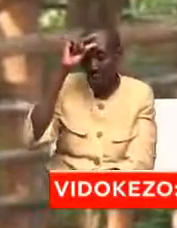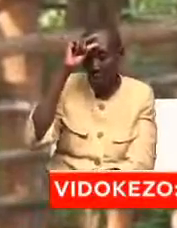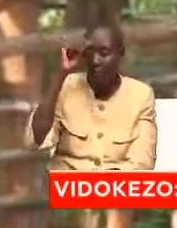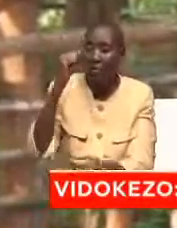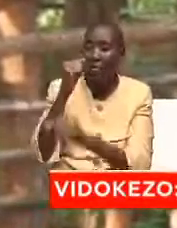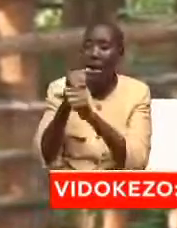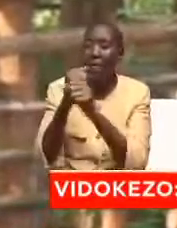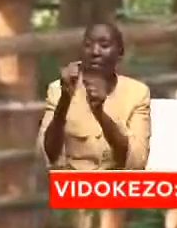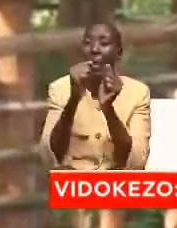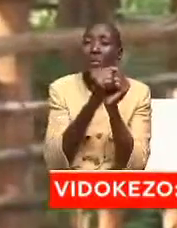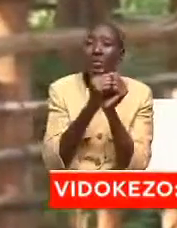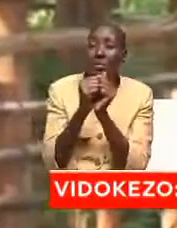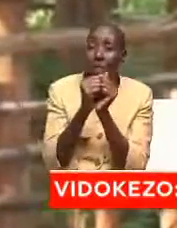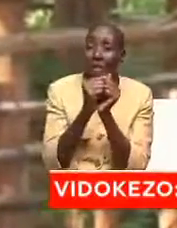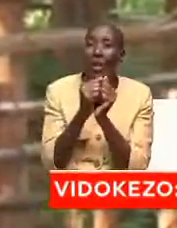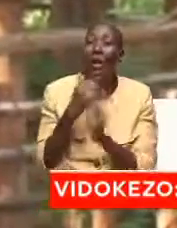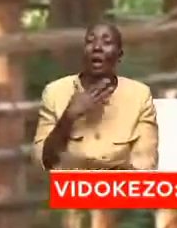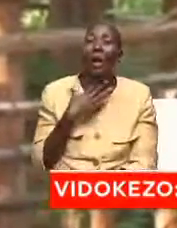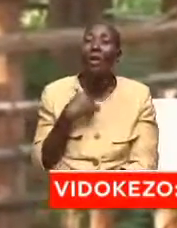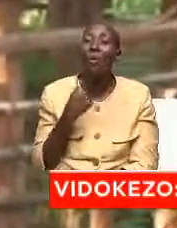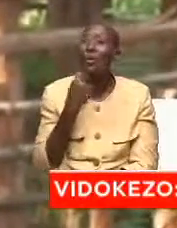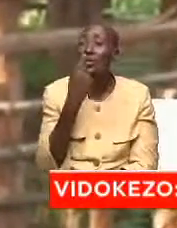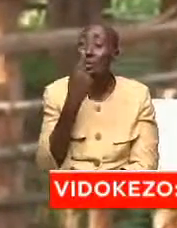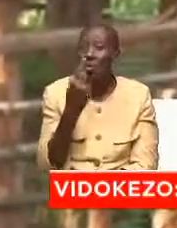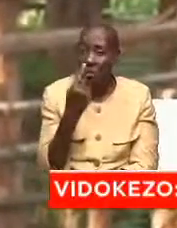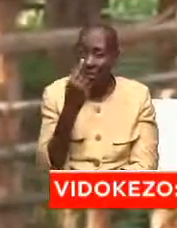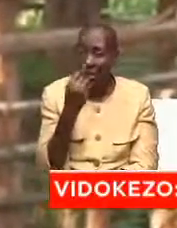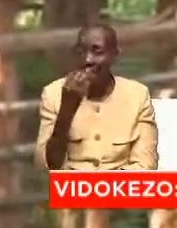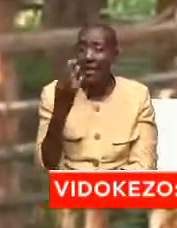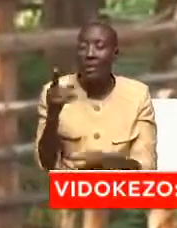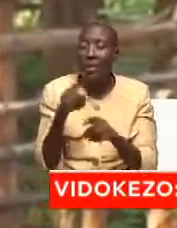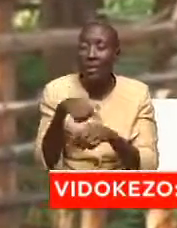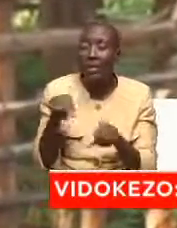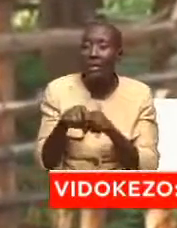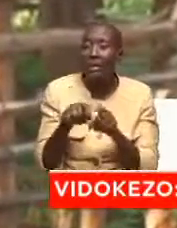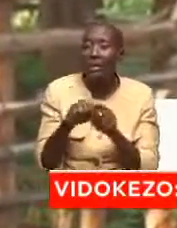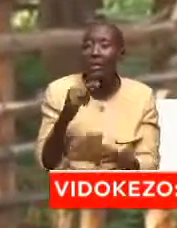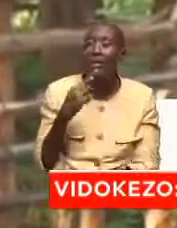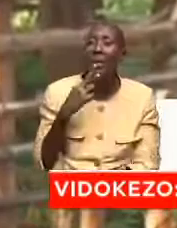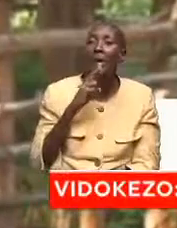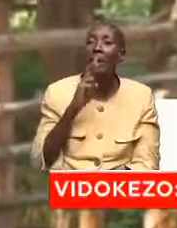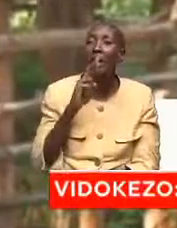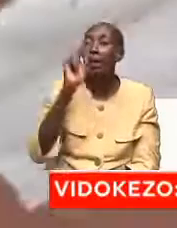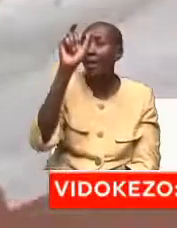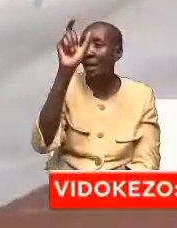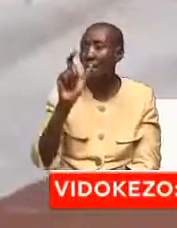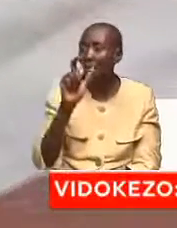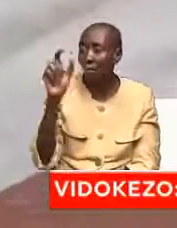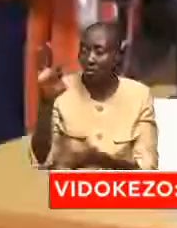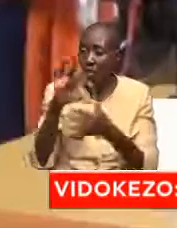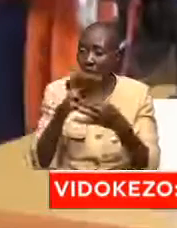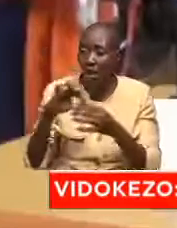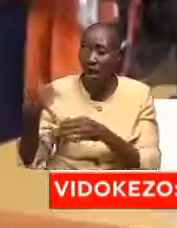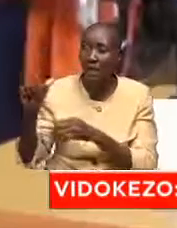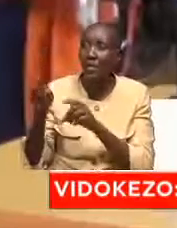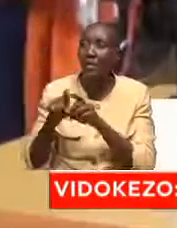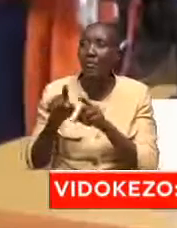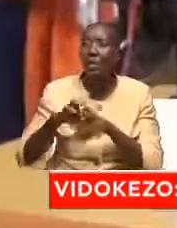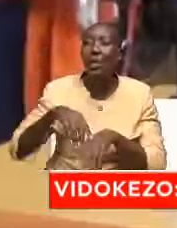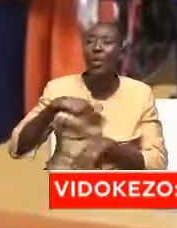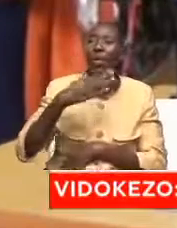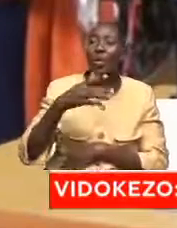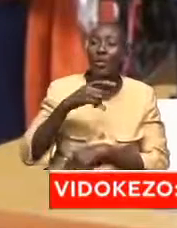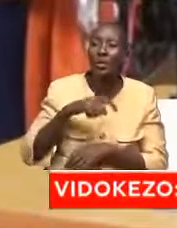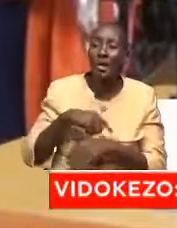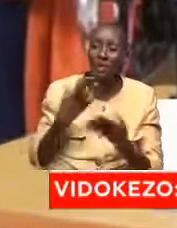kazi pamoja, na nataka niseme kwamba kama Red Cross pia tunaungana na wale wote ambao wanafanya kazi nzuri kama hii. Kila kukicha kunaposhuhudiwa